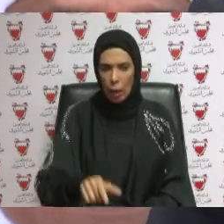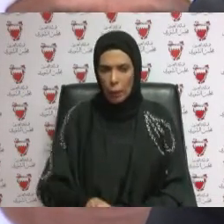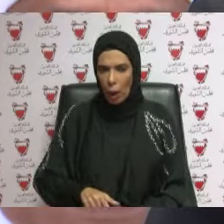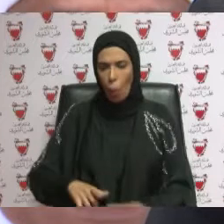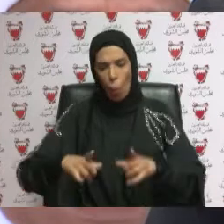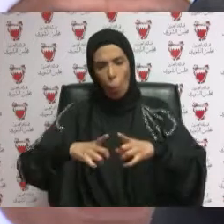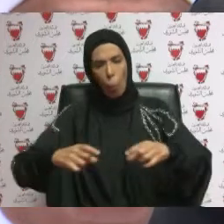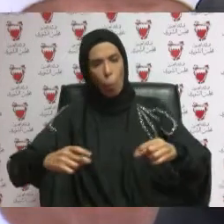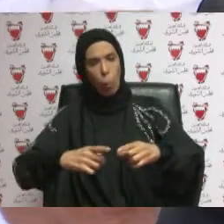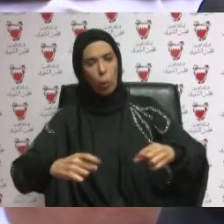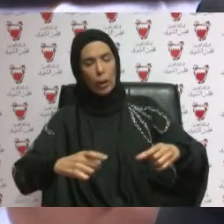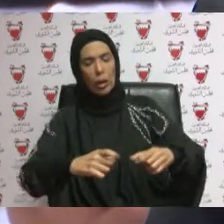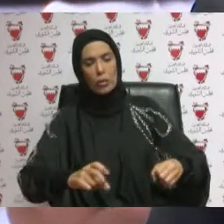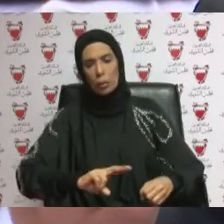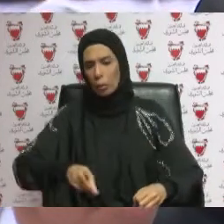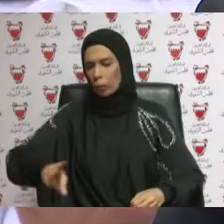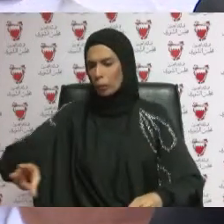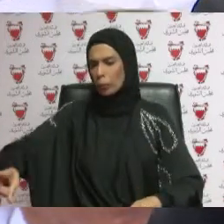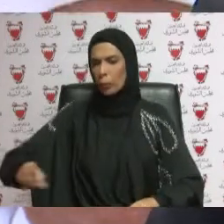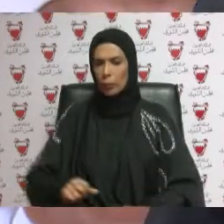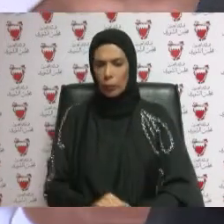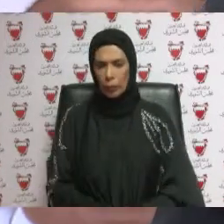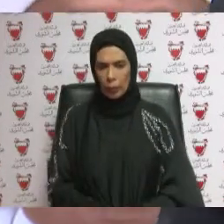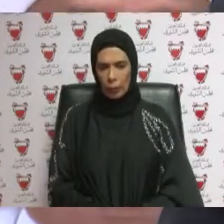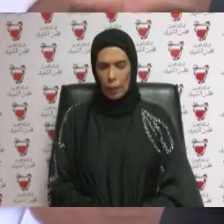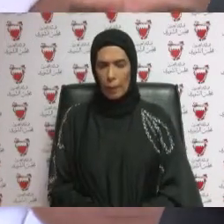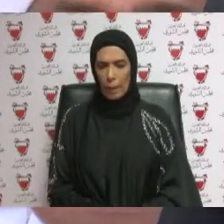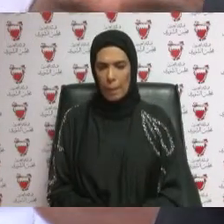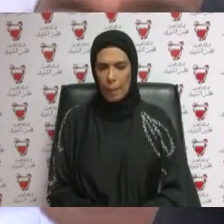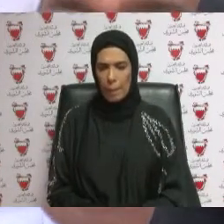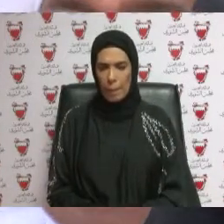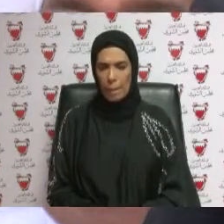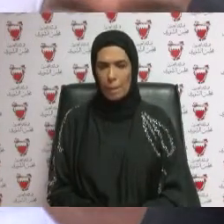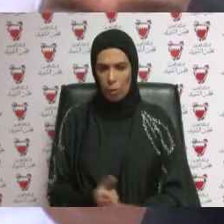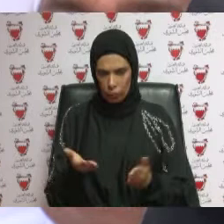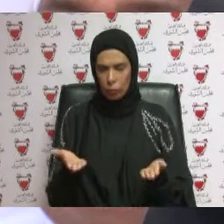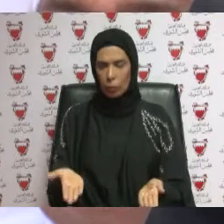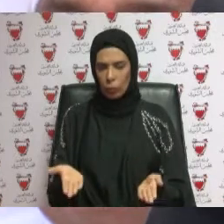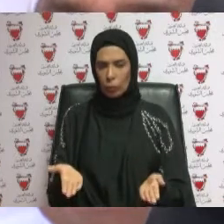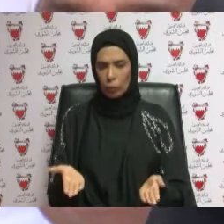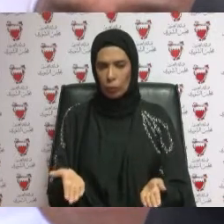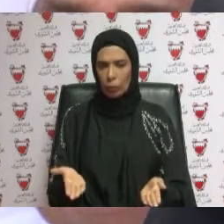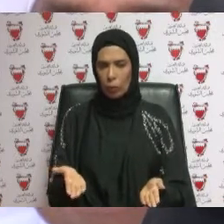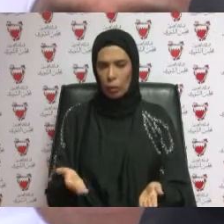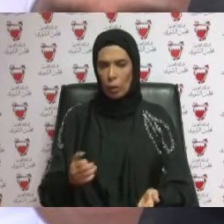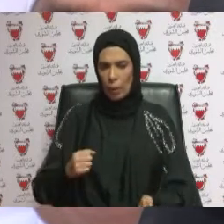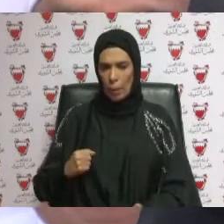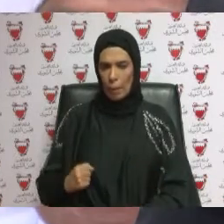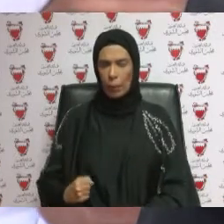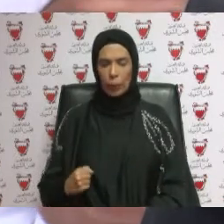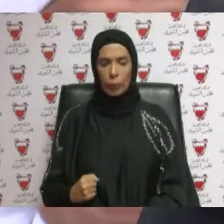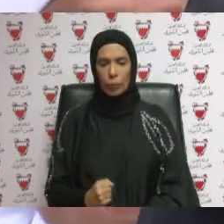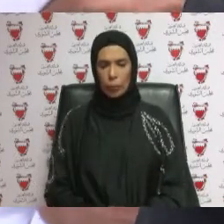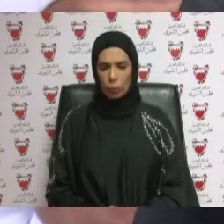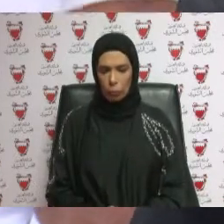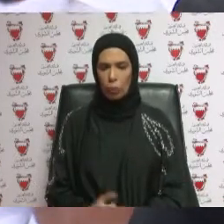الخلجان أو أي ممرات مائية موجودة على السواحل، وهذا الأمر موجود في البحرين باعتبار أن البحرين أمر